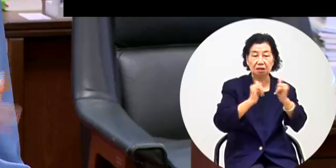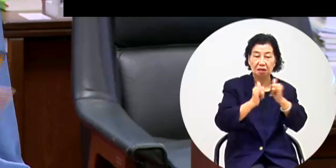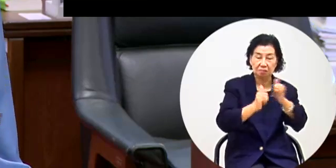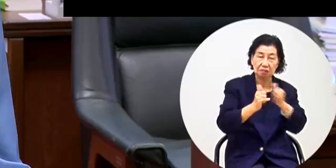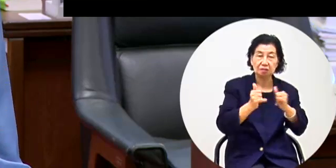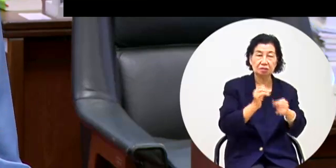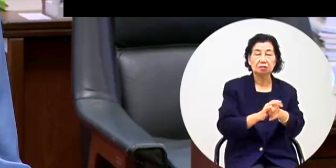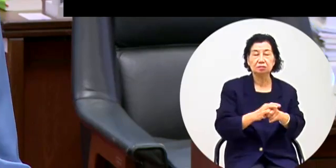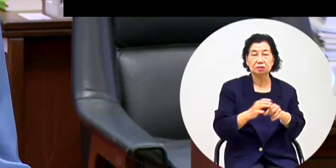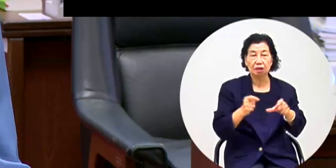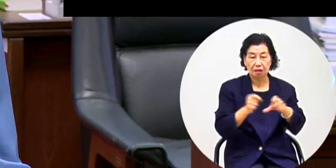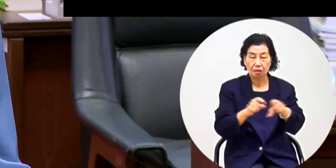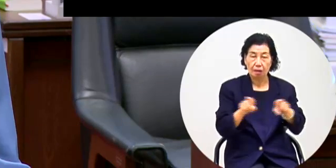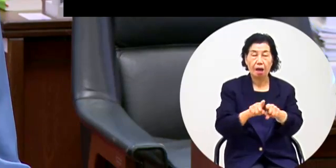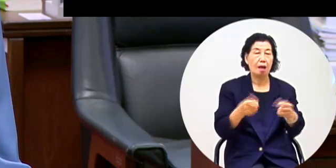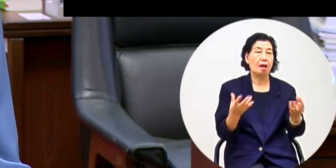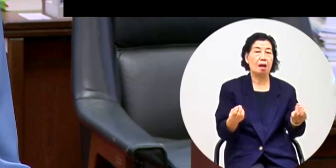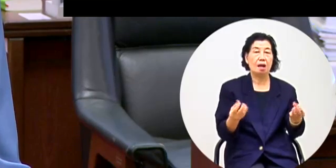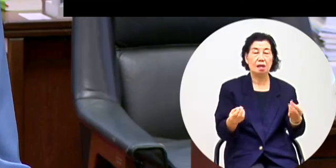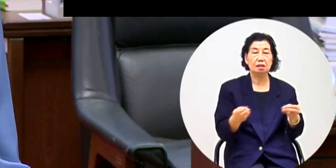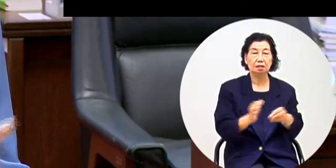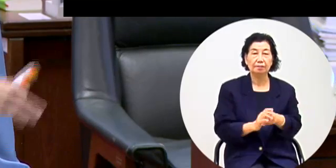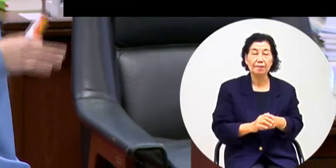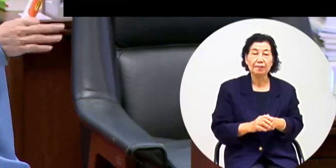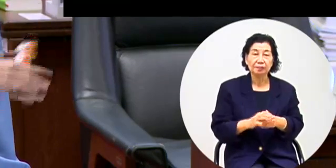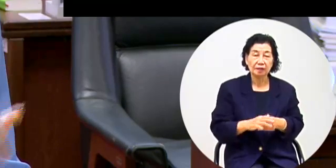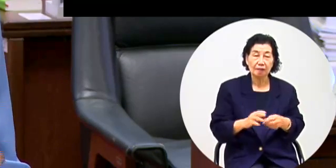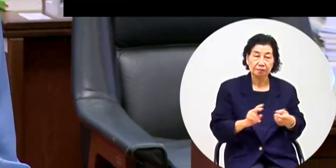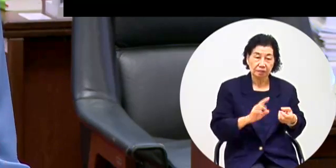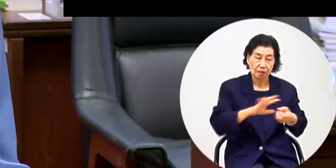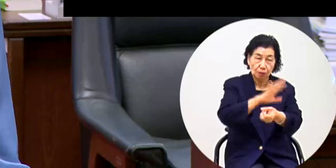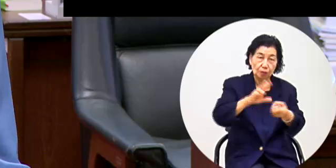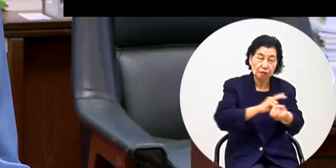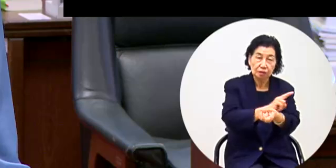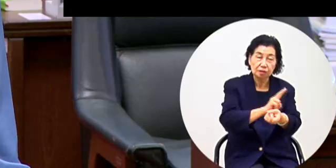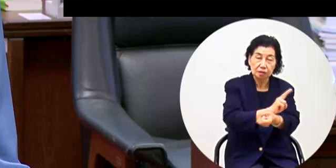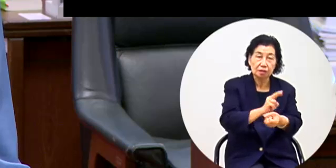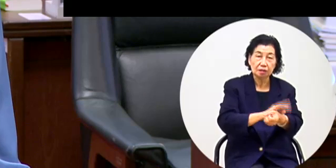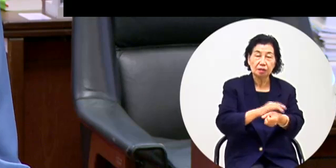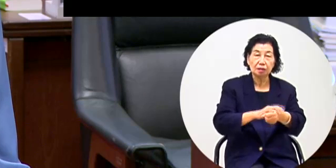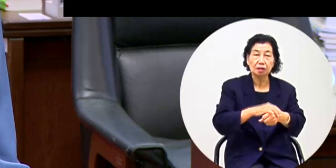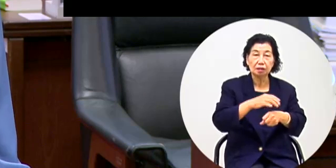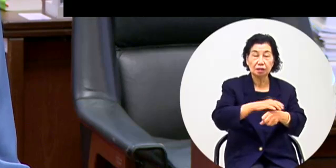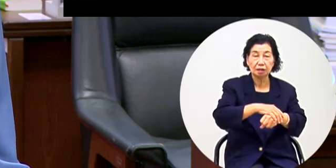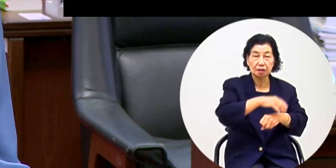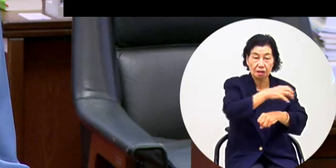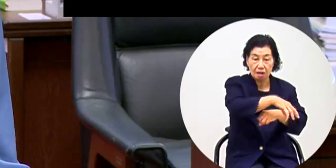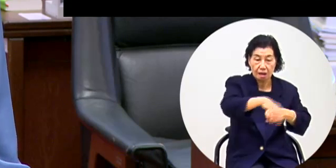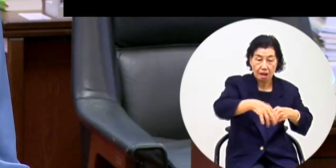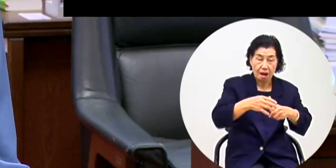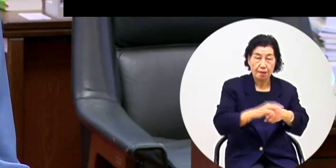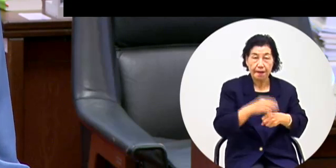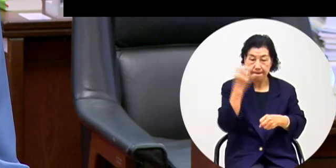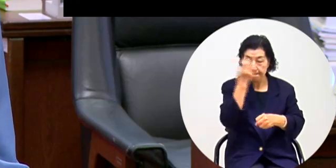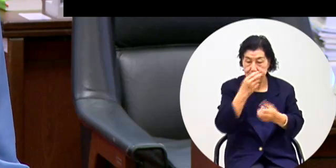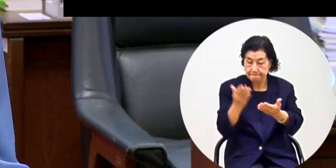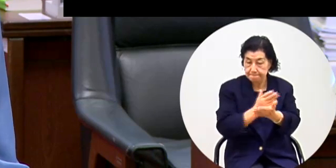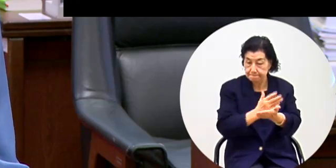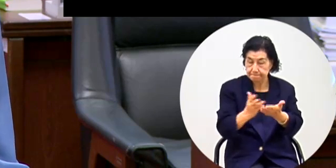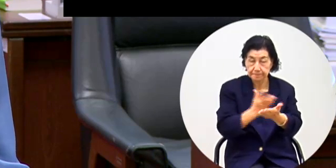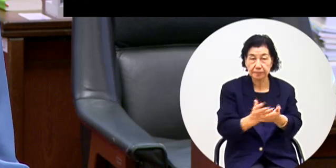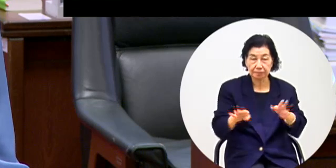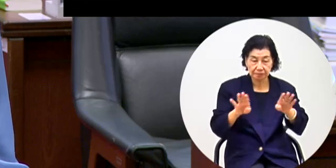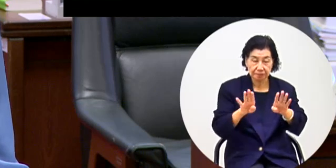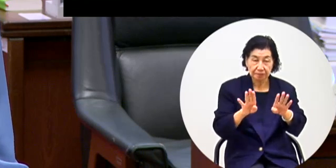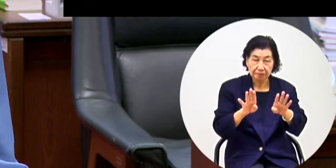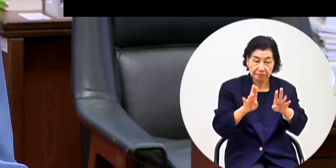环评启动都没办法启动的，你也拜托。但现在四处我知道量来高雄的确有少一点，但是我